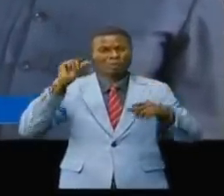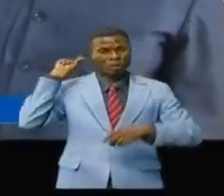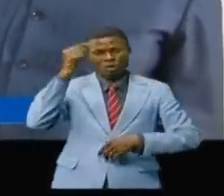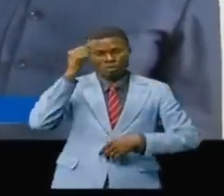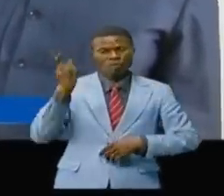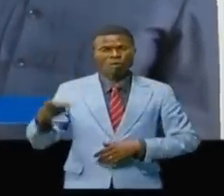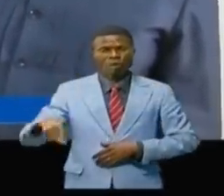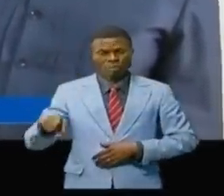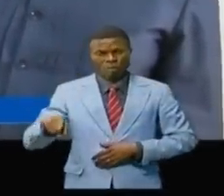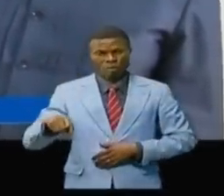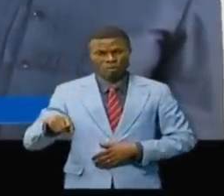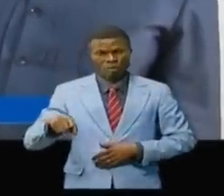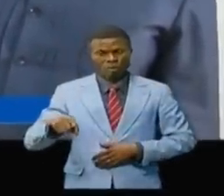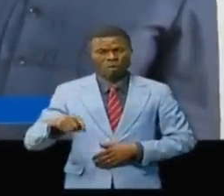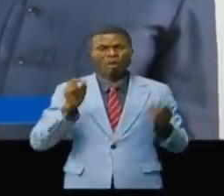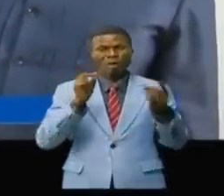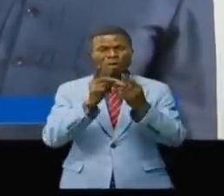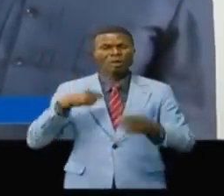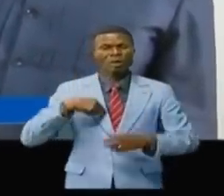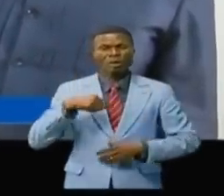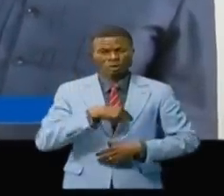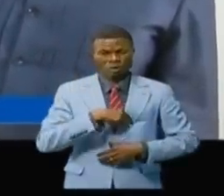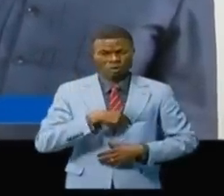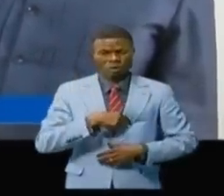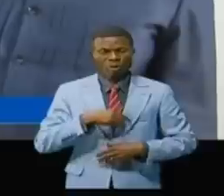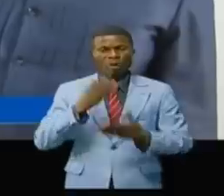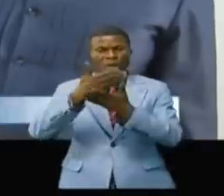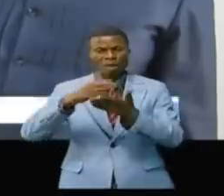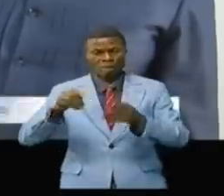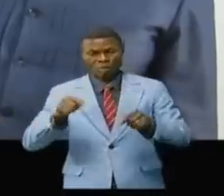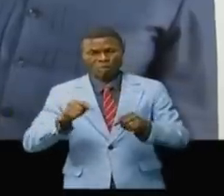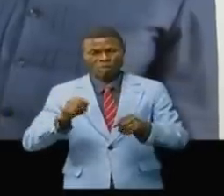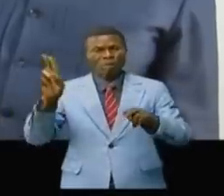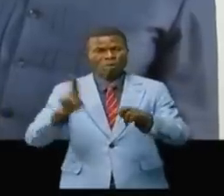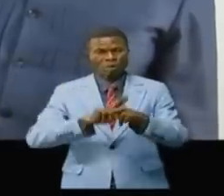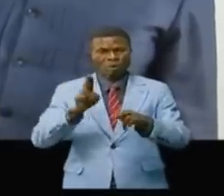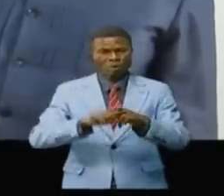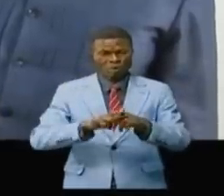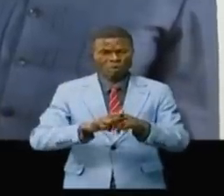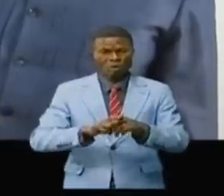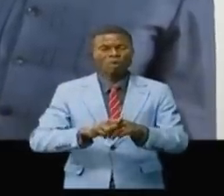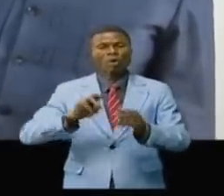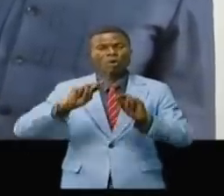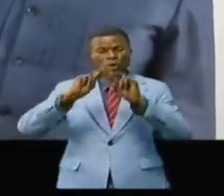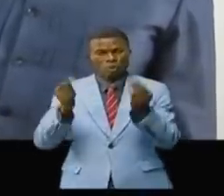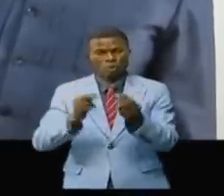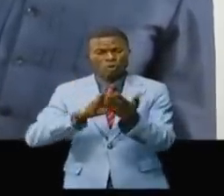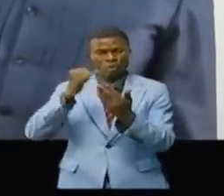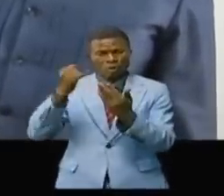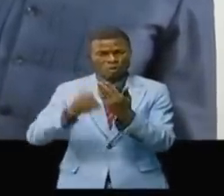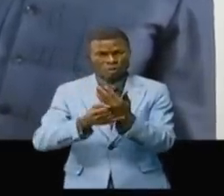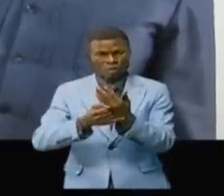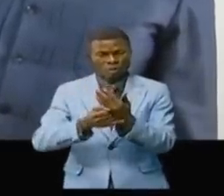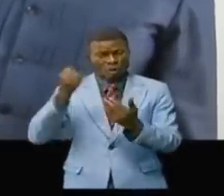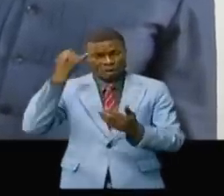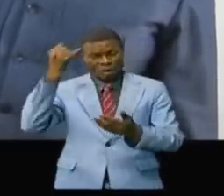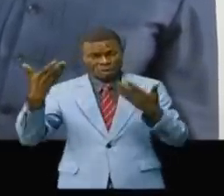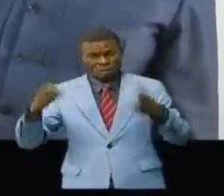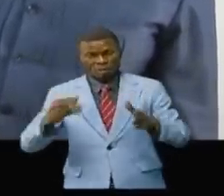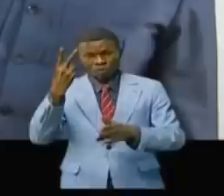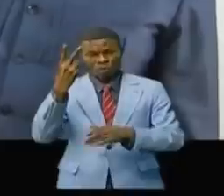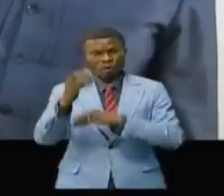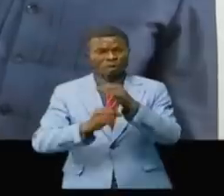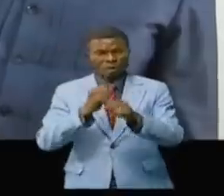province de nous approcher parce que nous sommes dans une phase maintenant de mise en œuvre du PIDC après sa conception pendant